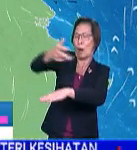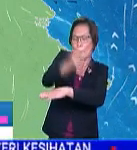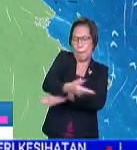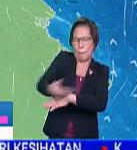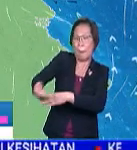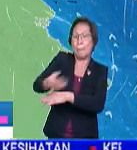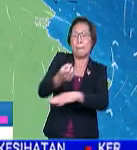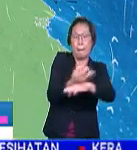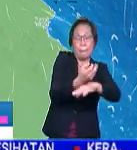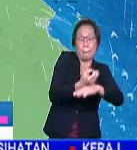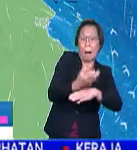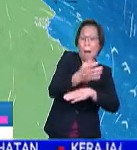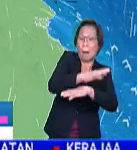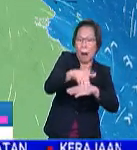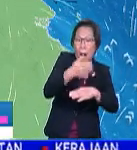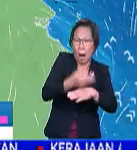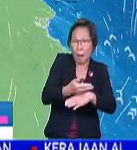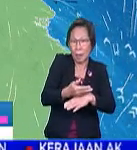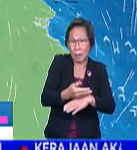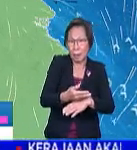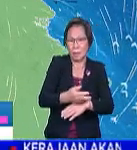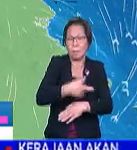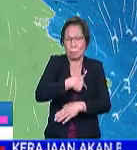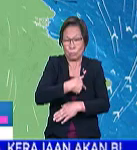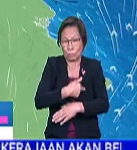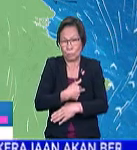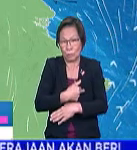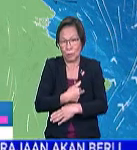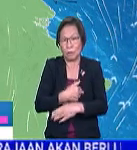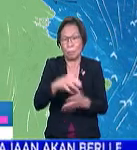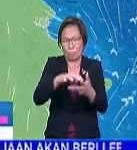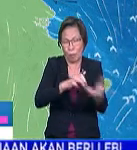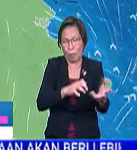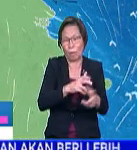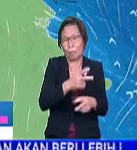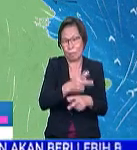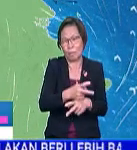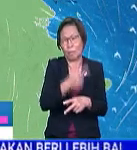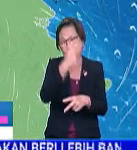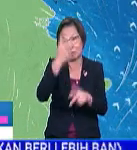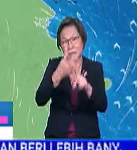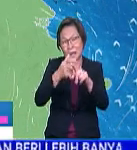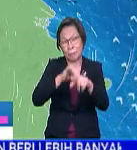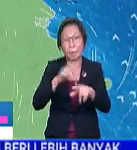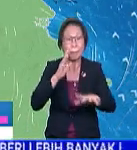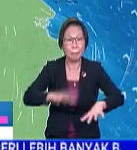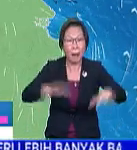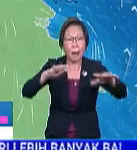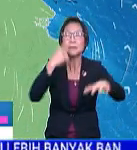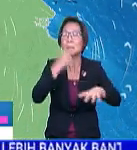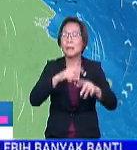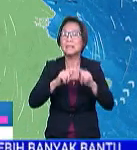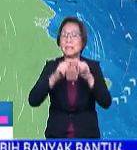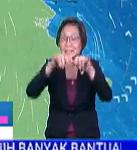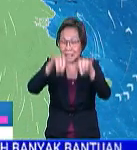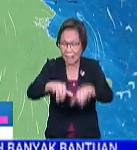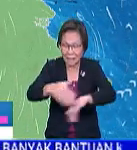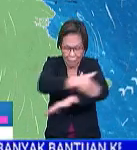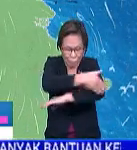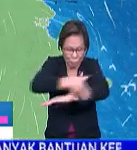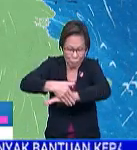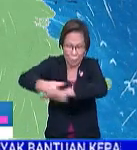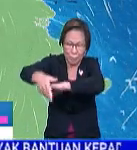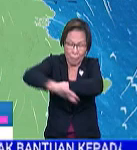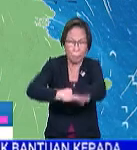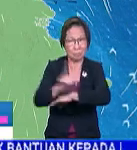lain yang diletakkan tempat yang terjamin daripada kerugian dan kemusnahan akibat daripada banjir. Yang mana tinggal di pesisir pantai, elakkan